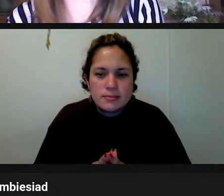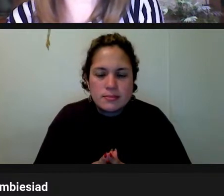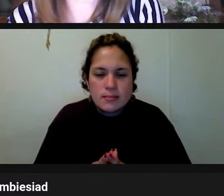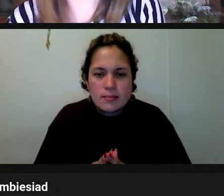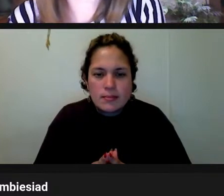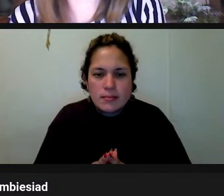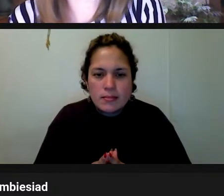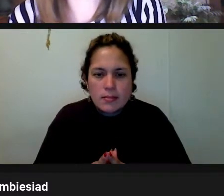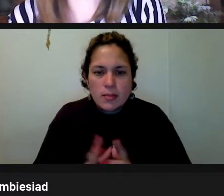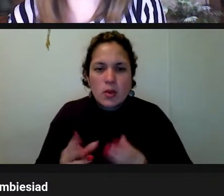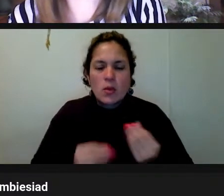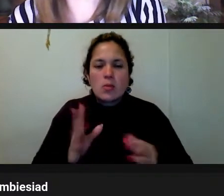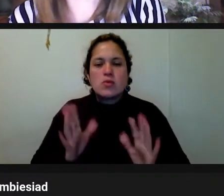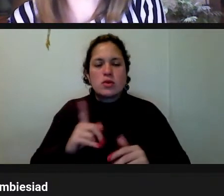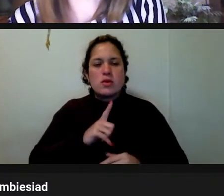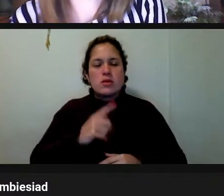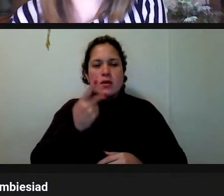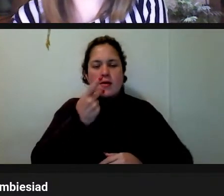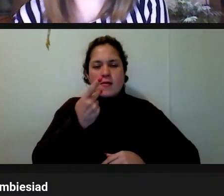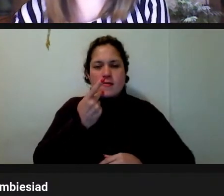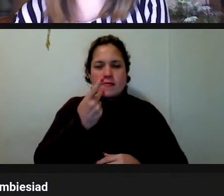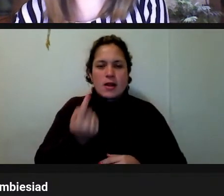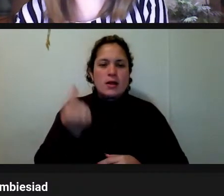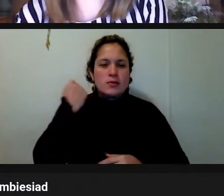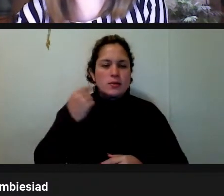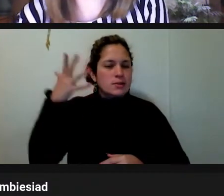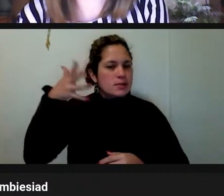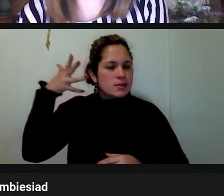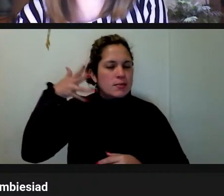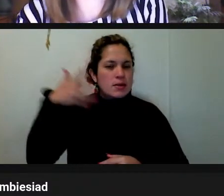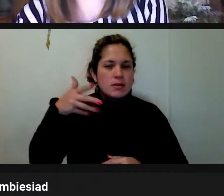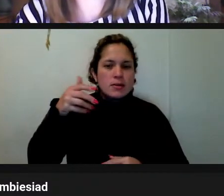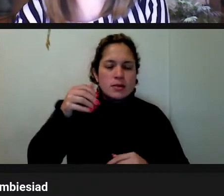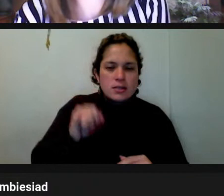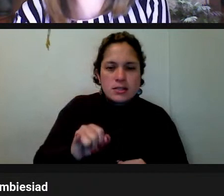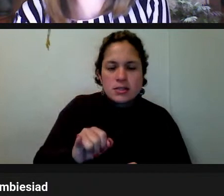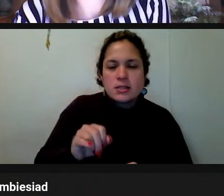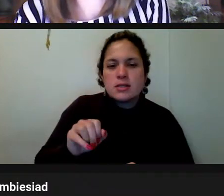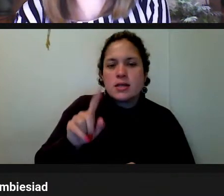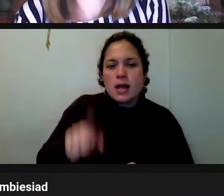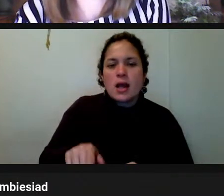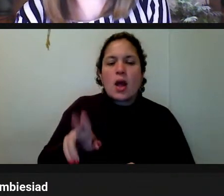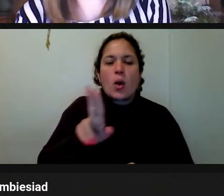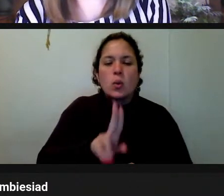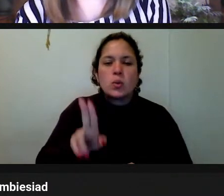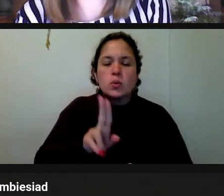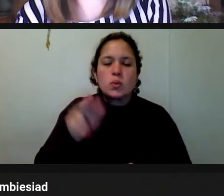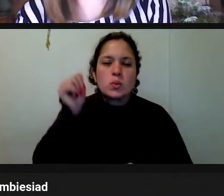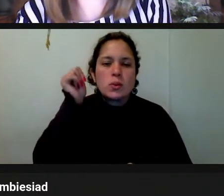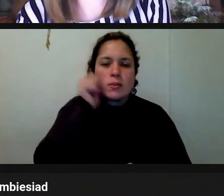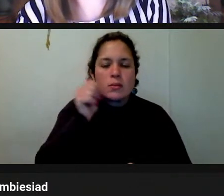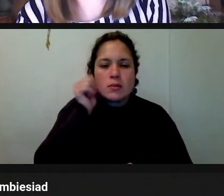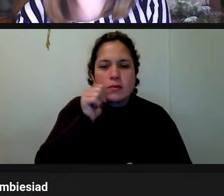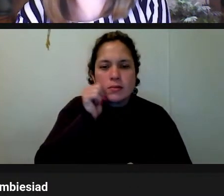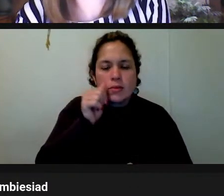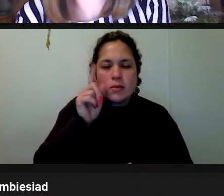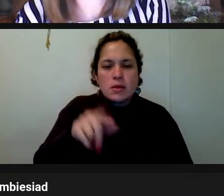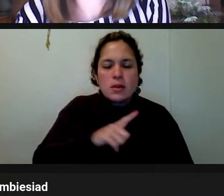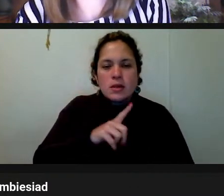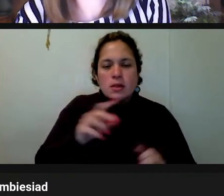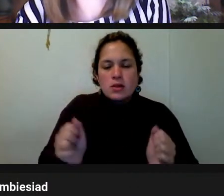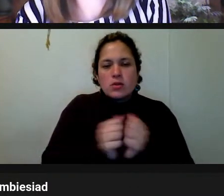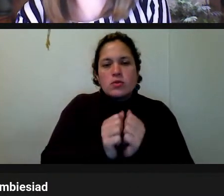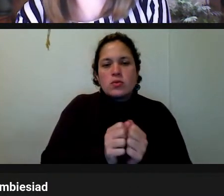Então, como eu havia mencionado na palestra, se é o sobrenome feminino que é um substantivo e